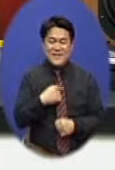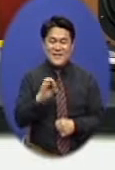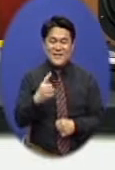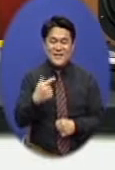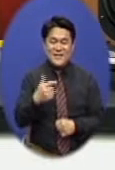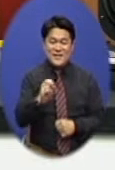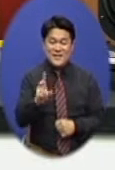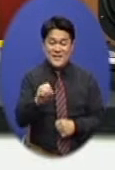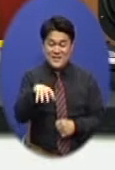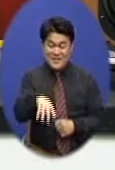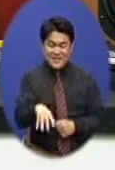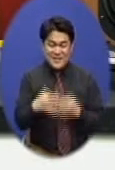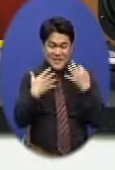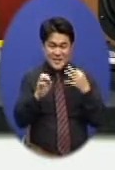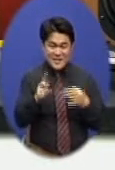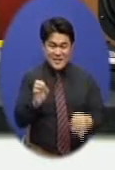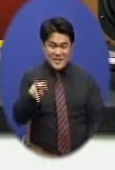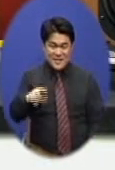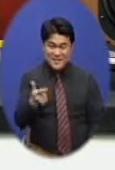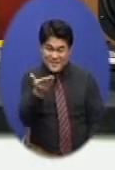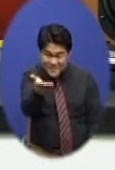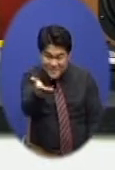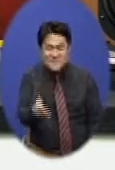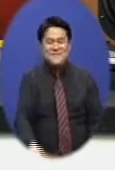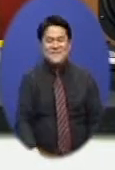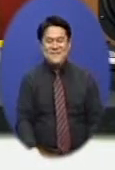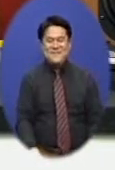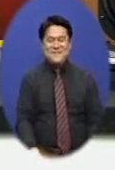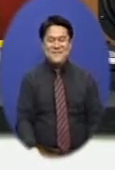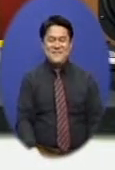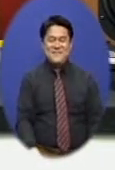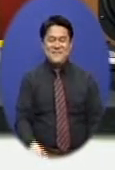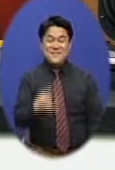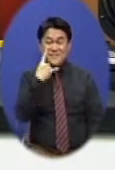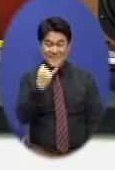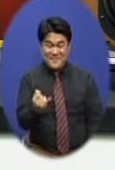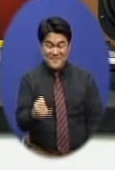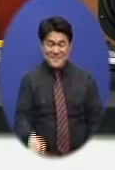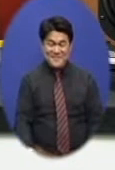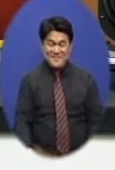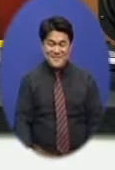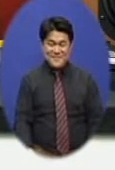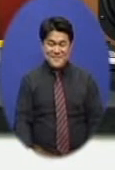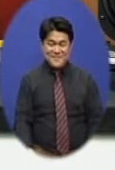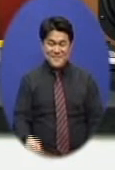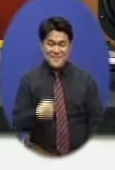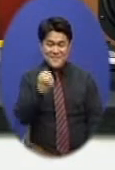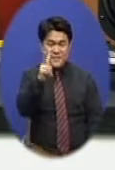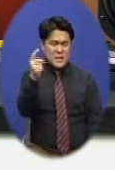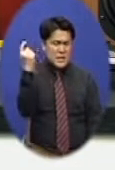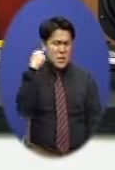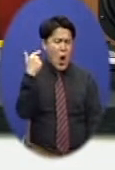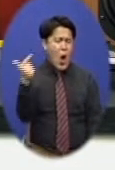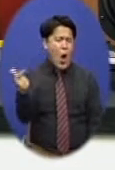오향인데요. 아, 네. 네, 네. 김영순 어머님. 네. 아이고. 어머님. 예. 그 지금 TV 볼륨이